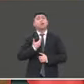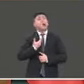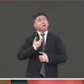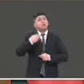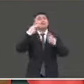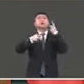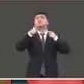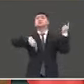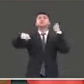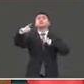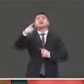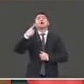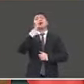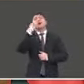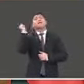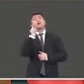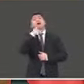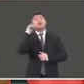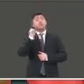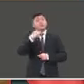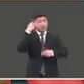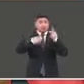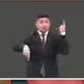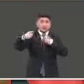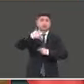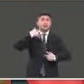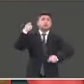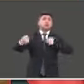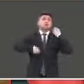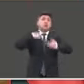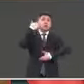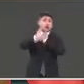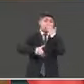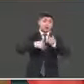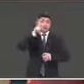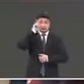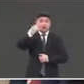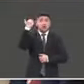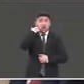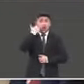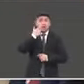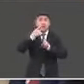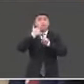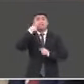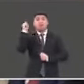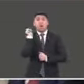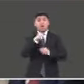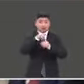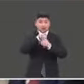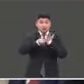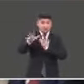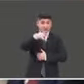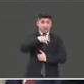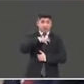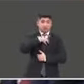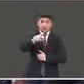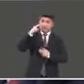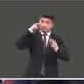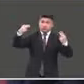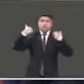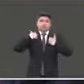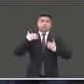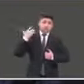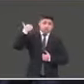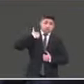birileri sadece lafla sadece mu galatayla sadece yalan ve iftira ile kendilerini göstermeye